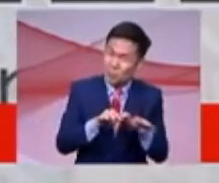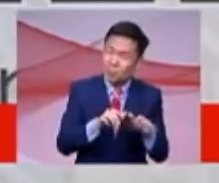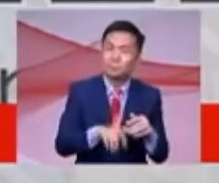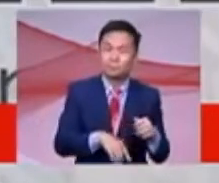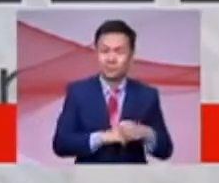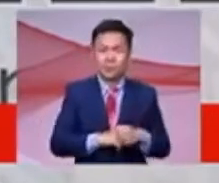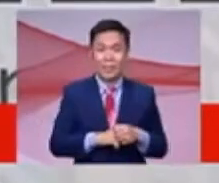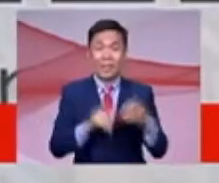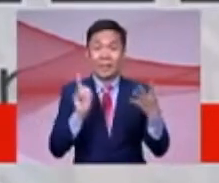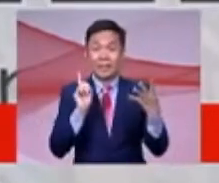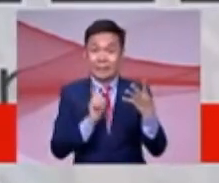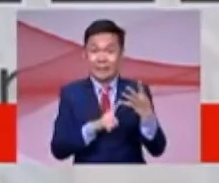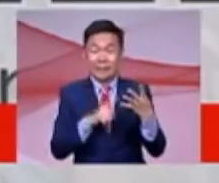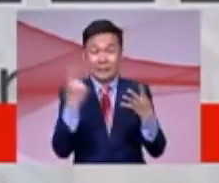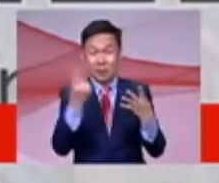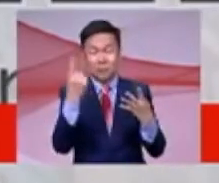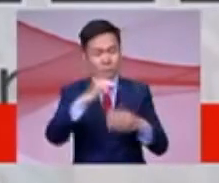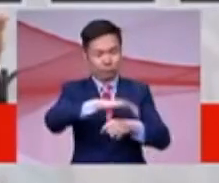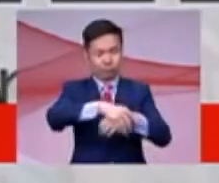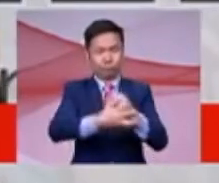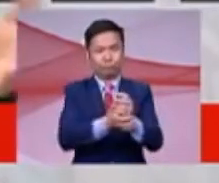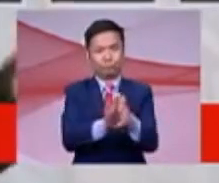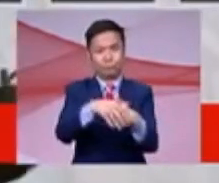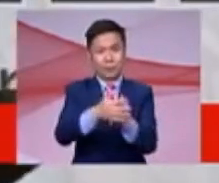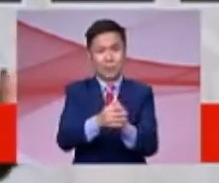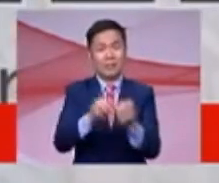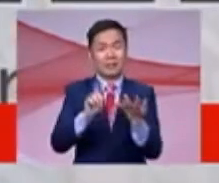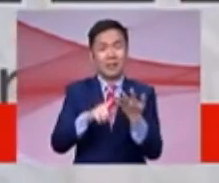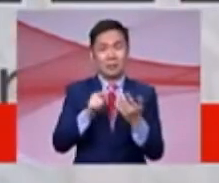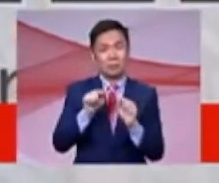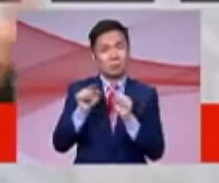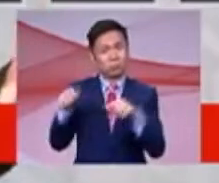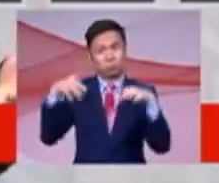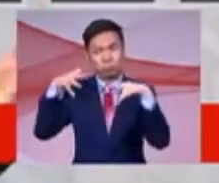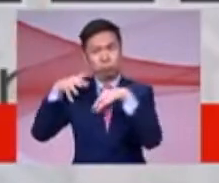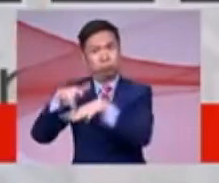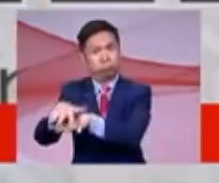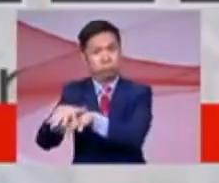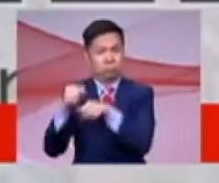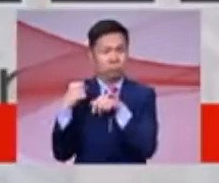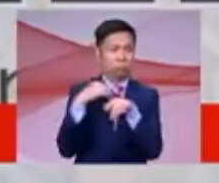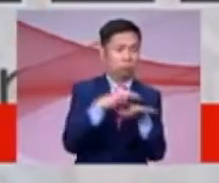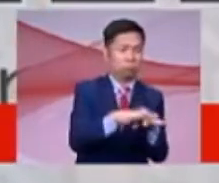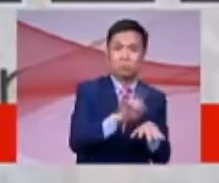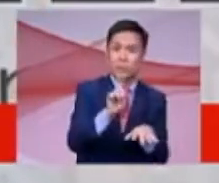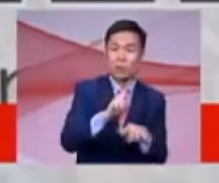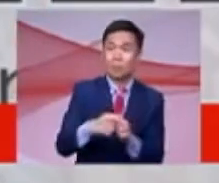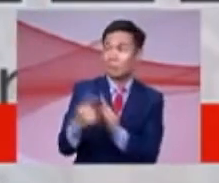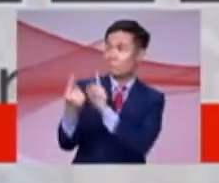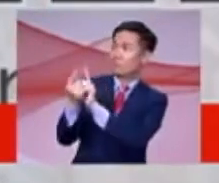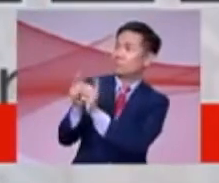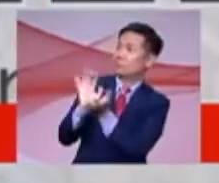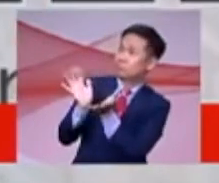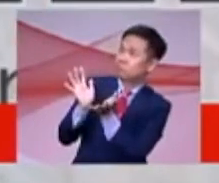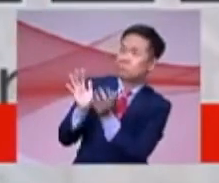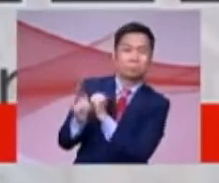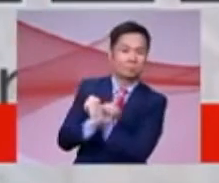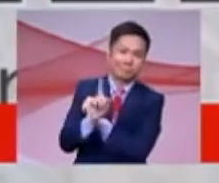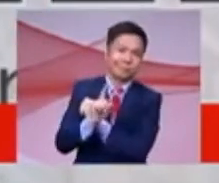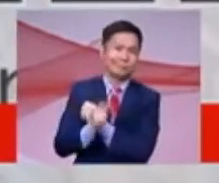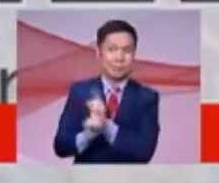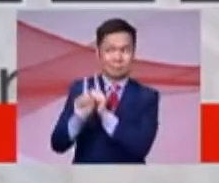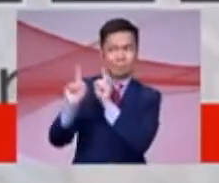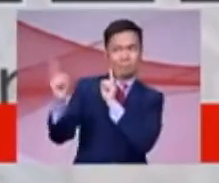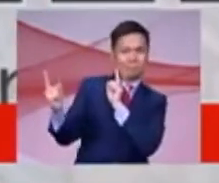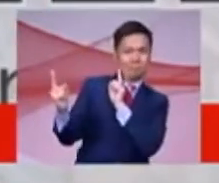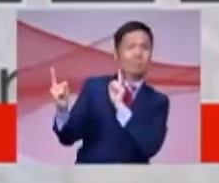amalkan iaitu sentiasa mencuci tangan. Elakkan tempat yang sesak, tempat yang sempit dan elak bertutur tempat yang dekat. Nasihat saya